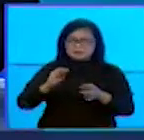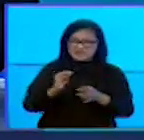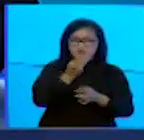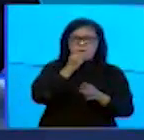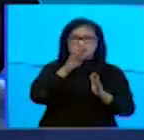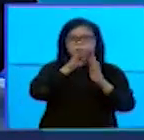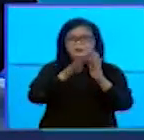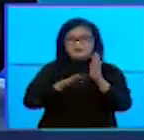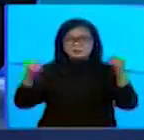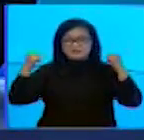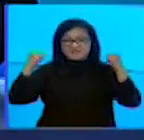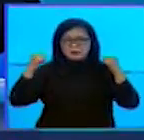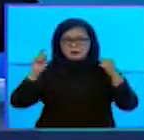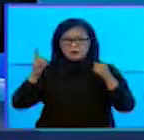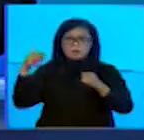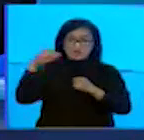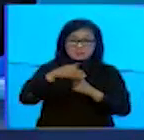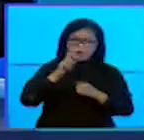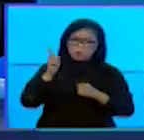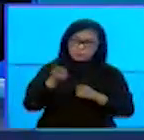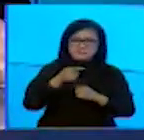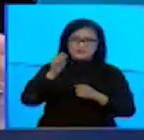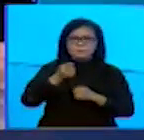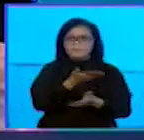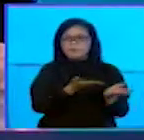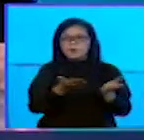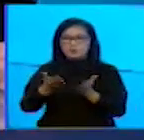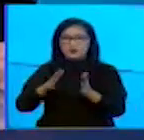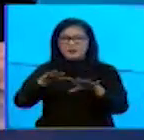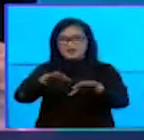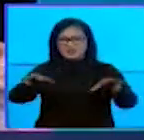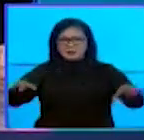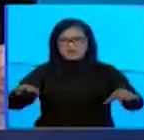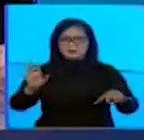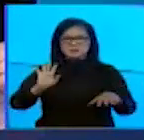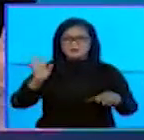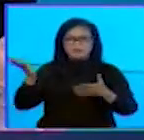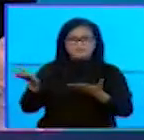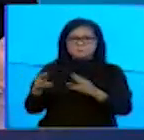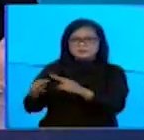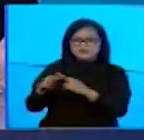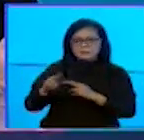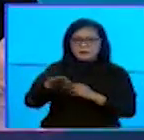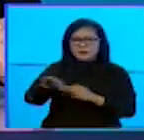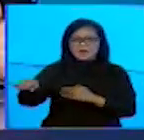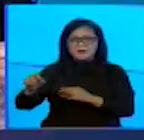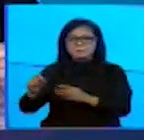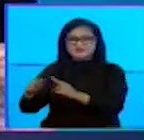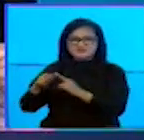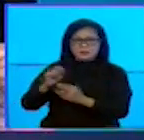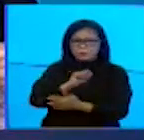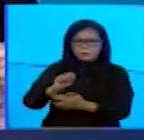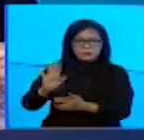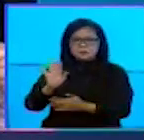ketat nantinya siswa yang hadir diwajibkan membawa seluruh peralatan sekolah dan tidak diperkenankan meminjam alat tulis Berikut